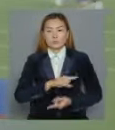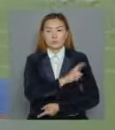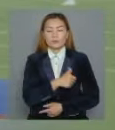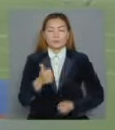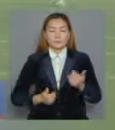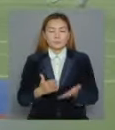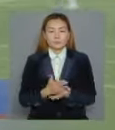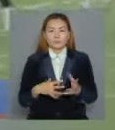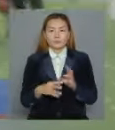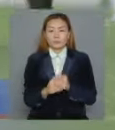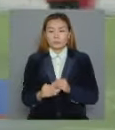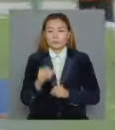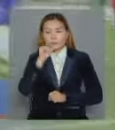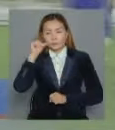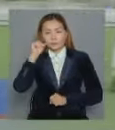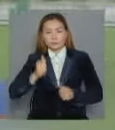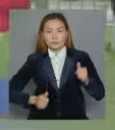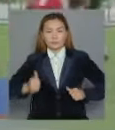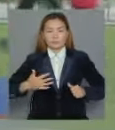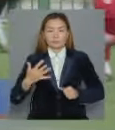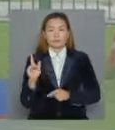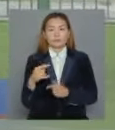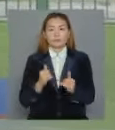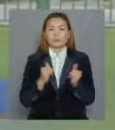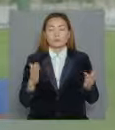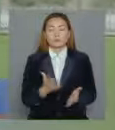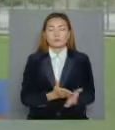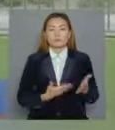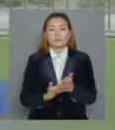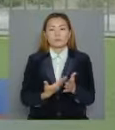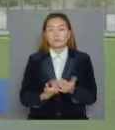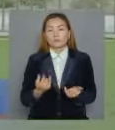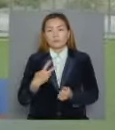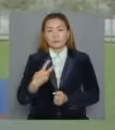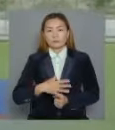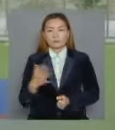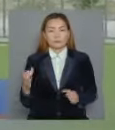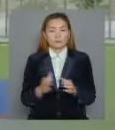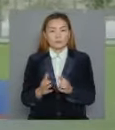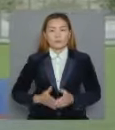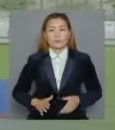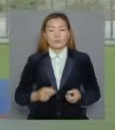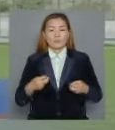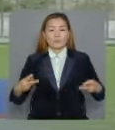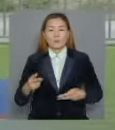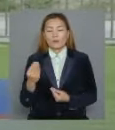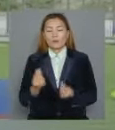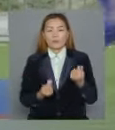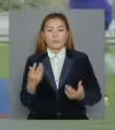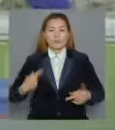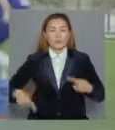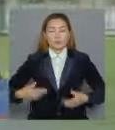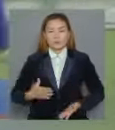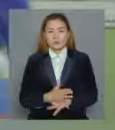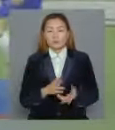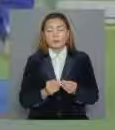сайысты. Бұл көрсеткіш өткен жылмен салыстырғанда едәуір көбейген. Мәселен, былтыр 20-ға жуық команда теңбіл допқа қызығушылық танытқан.